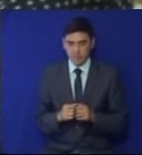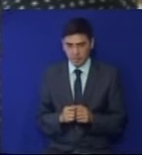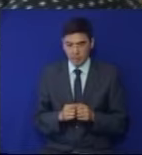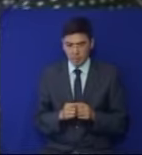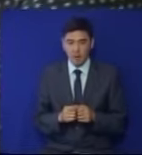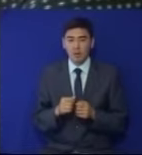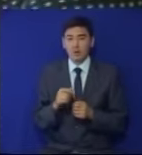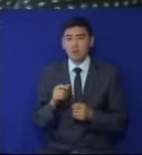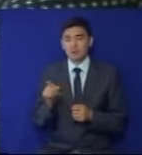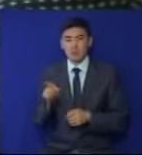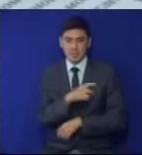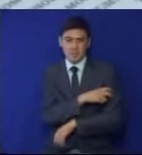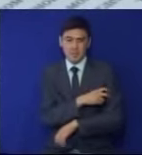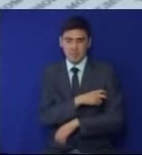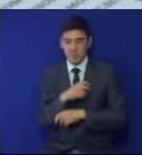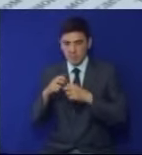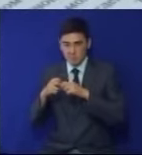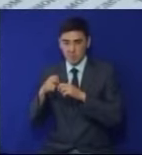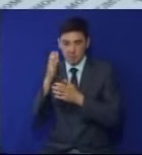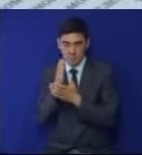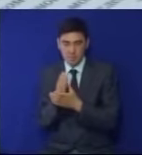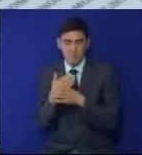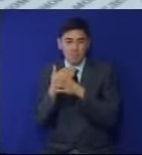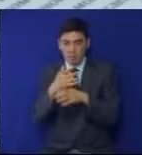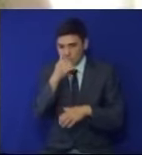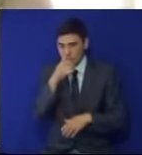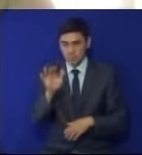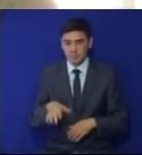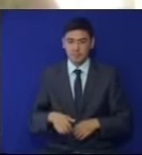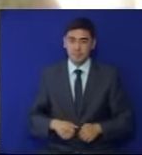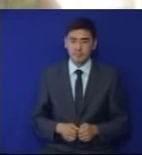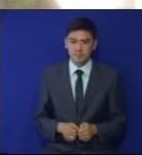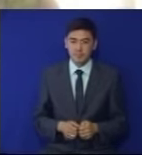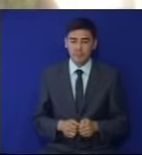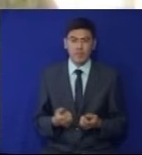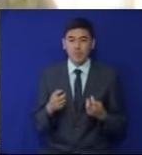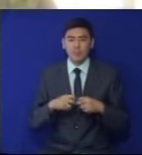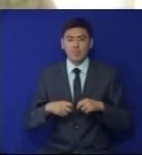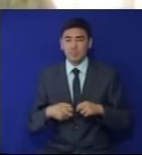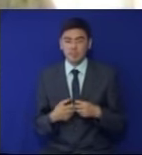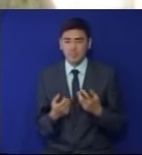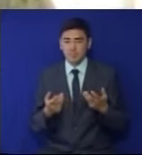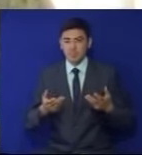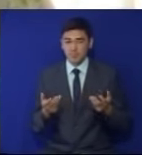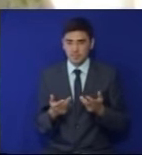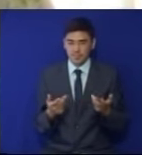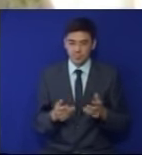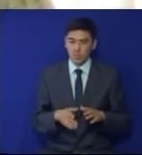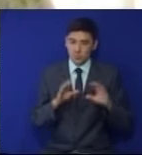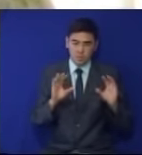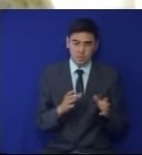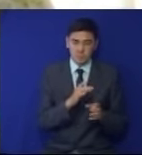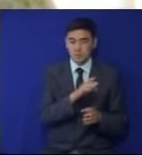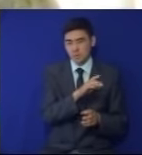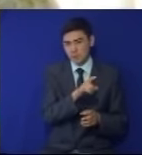бұл мәселені өздігінен шеше алмағандықтан оған қоғамның көмегі қажет. Вот сама проблема поднятая, она очень... Көтерілген мәселе